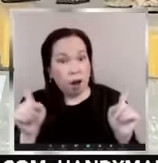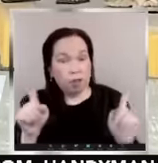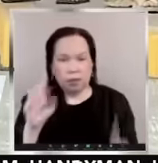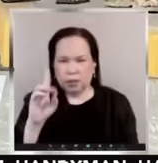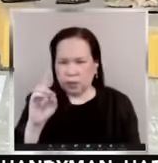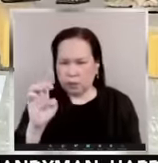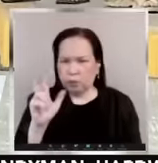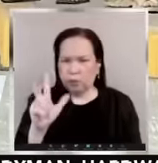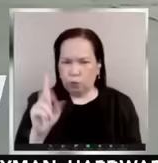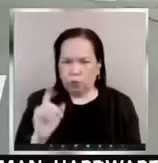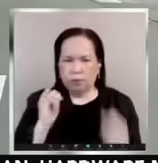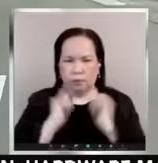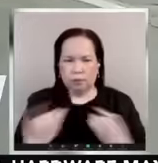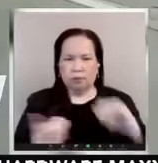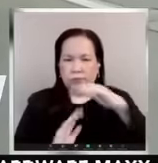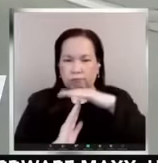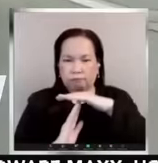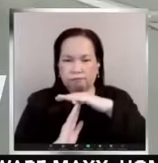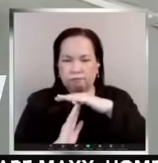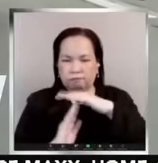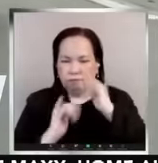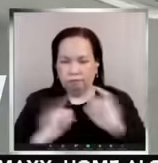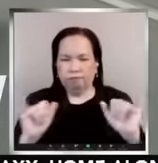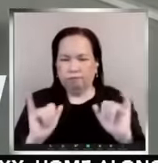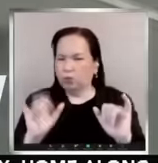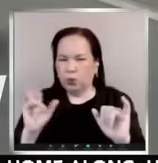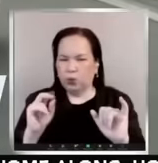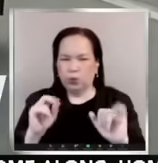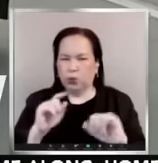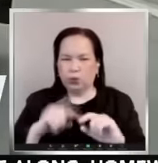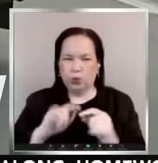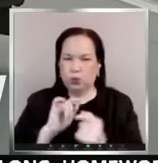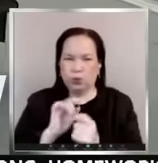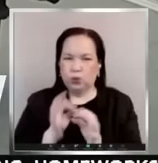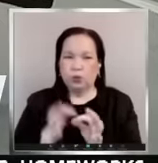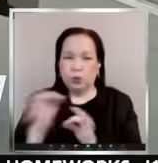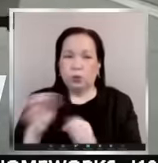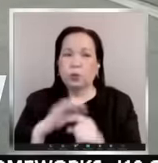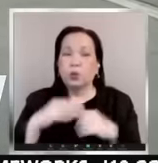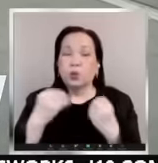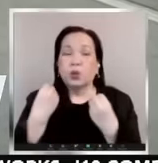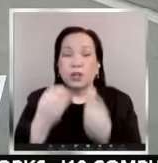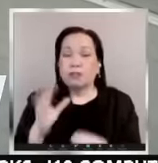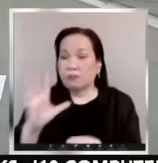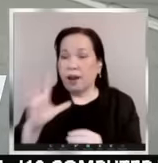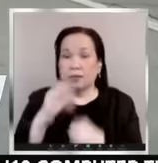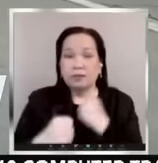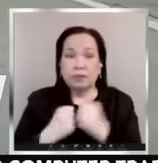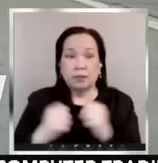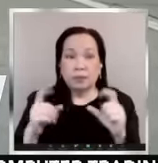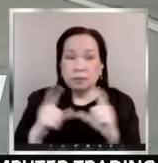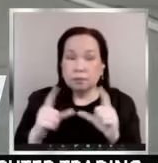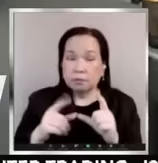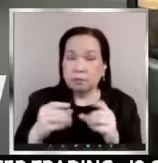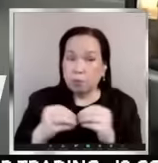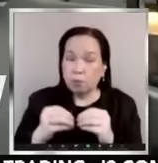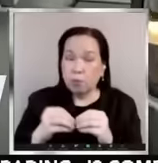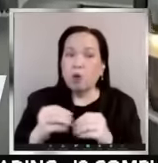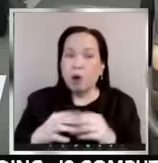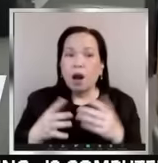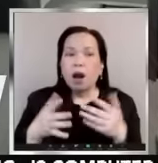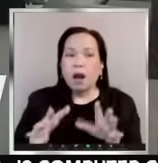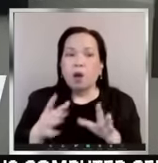wala na raw urungan. Ang bibigyan lang daw ng 5 taong prangkisa yung maaprubahan ang inihaing petition for consolidation.